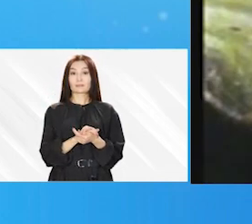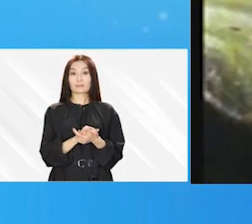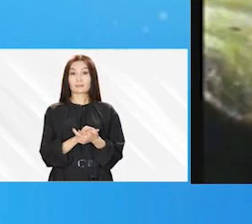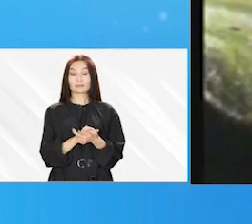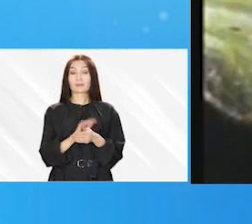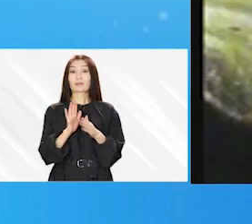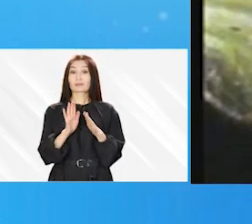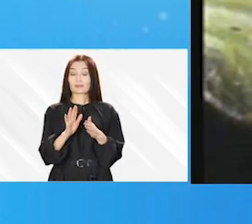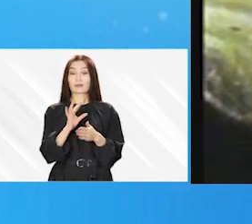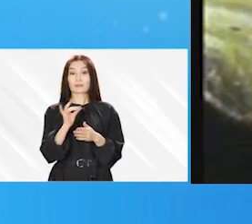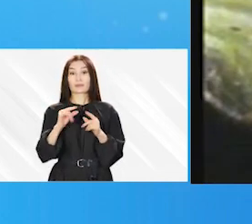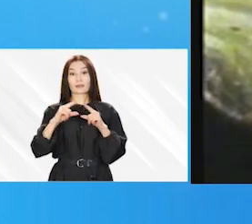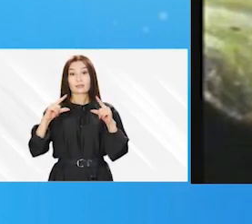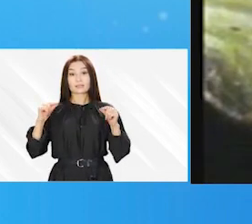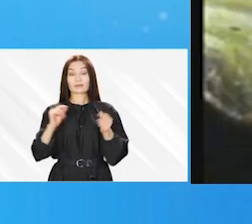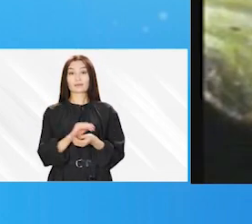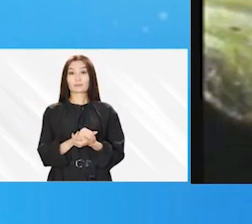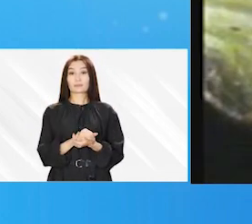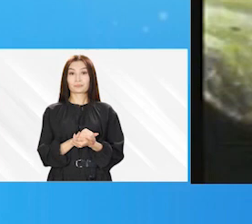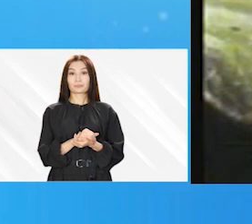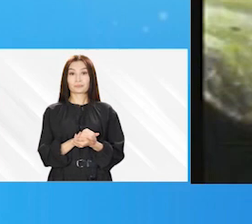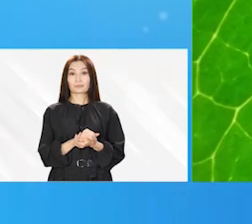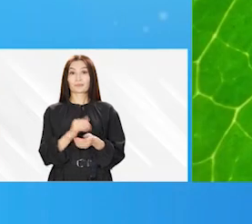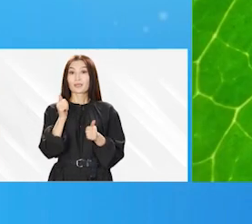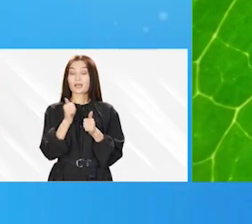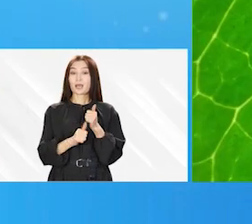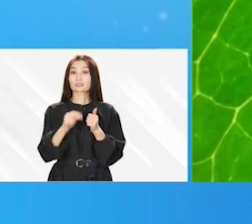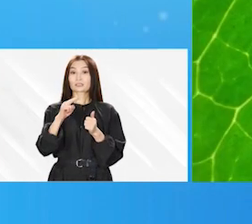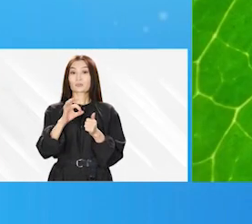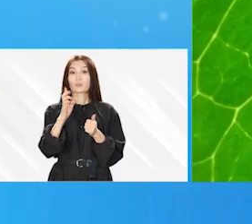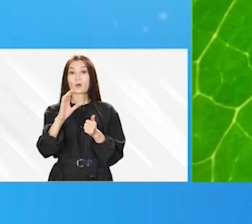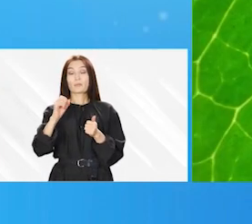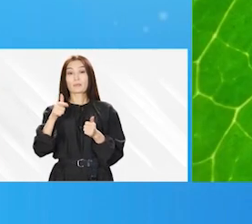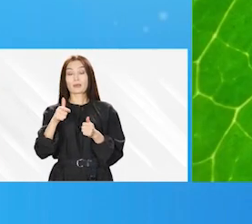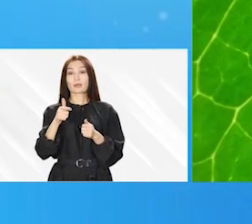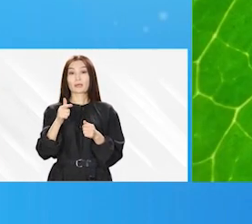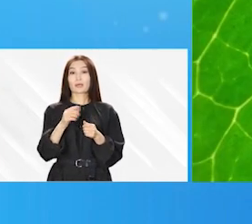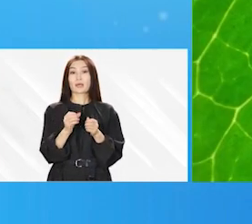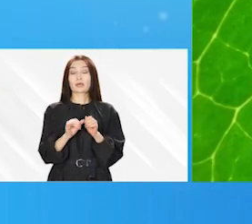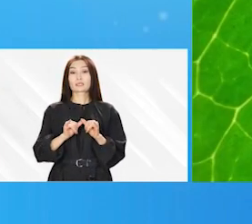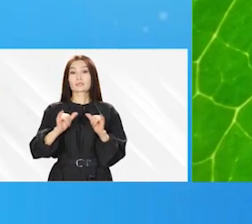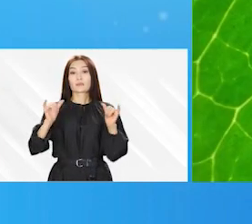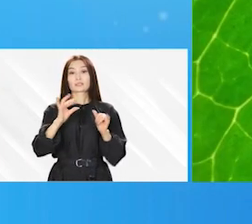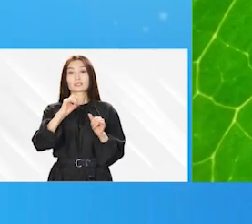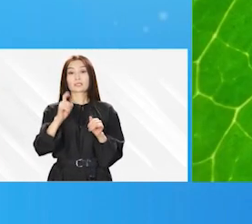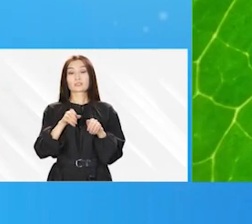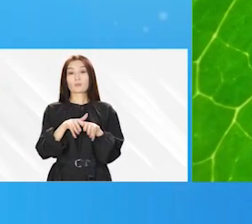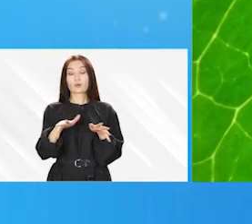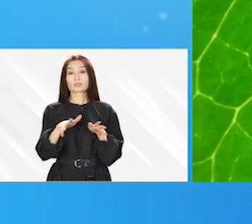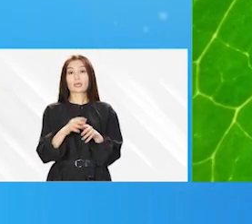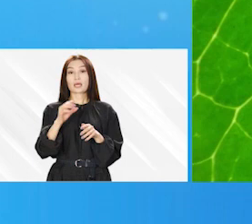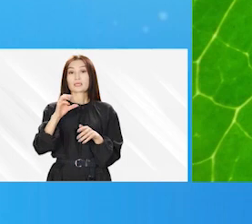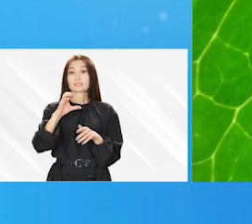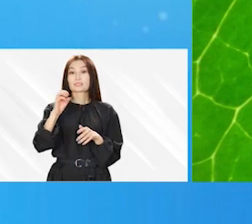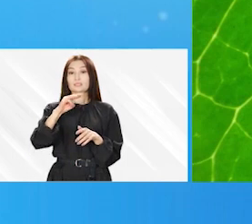так и листьев каждый побег развивается из почки участке стебля на